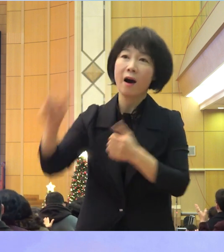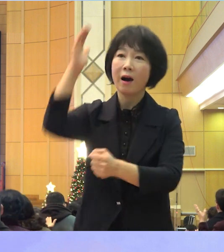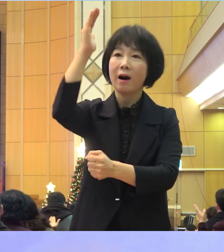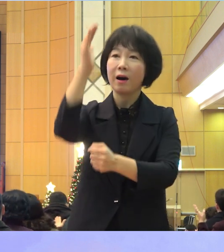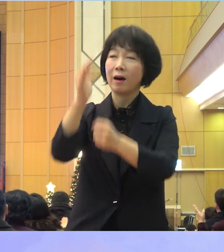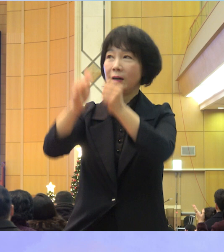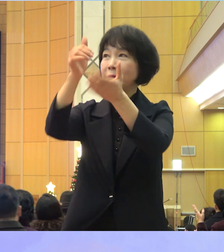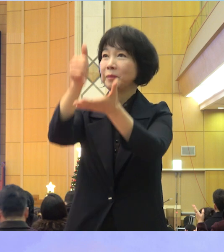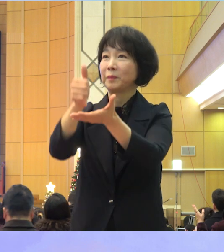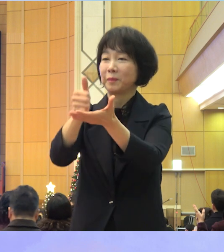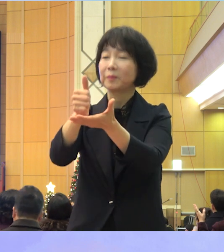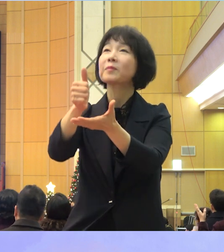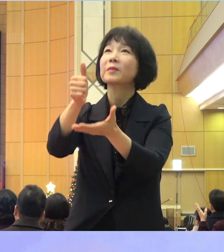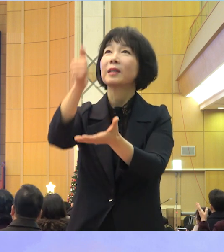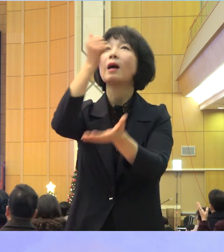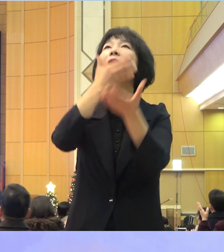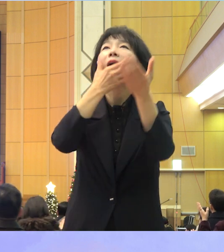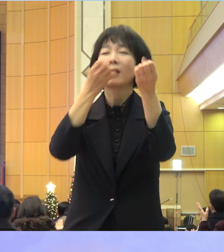형통하리라.